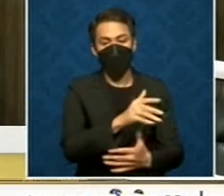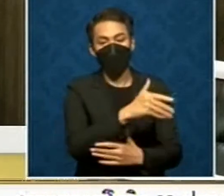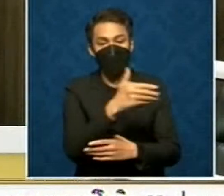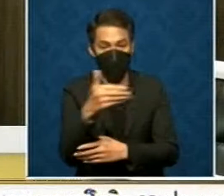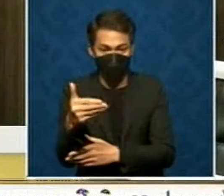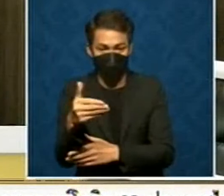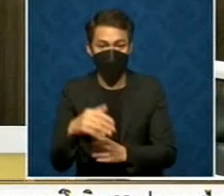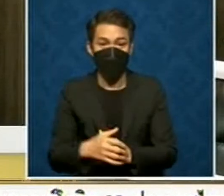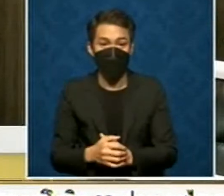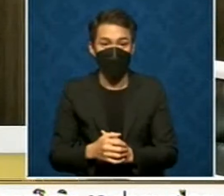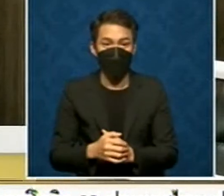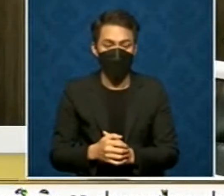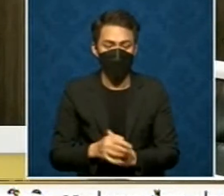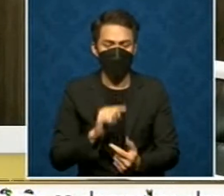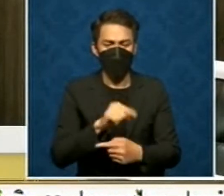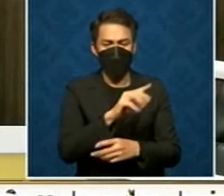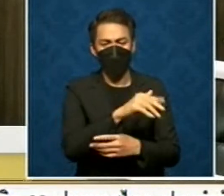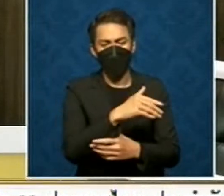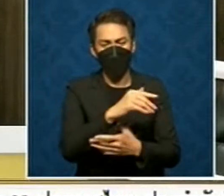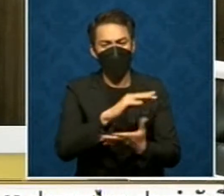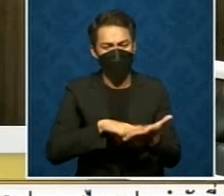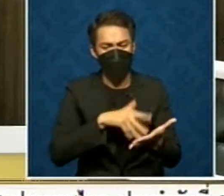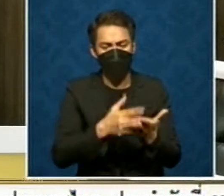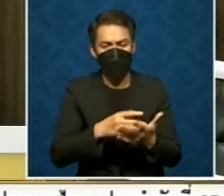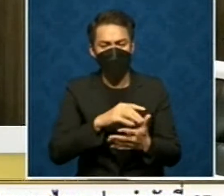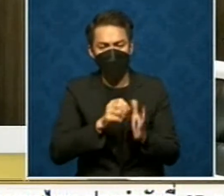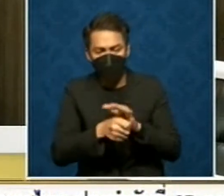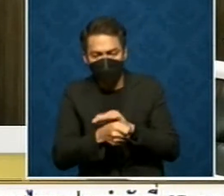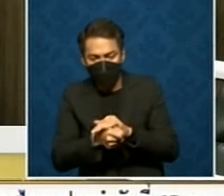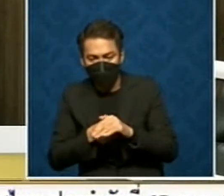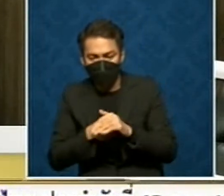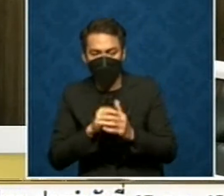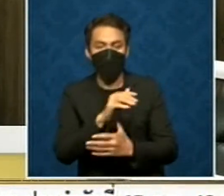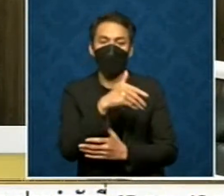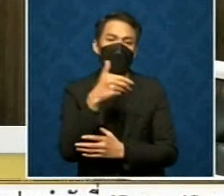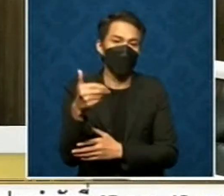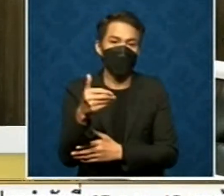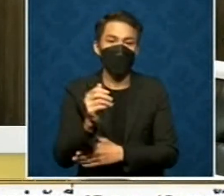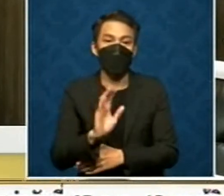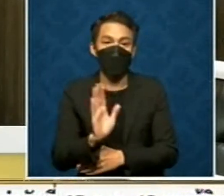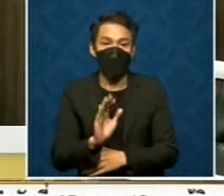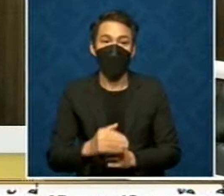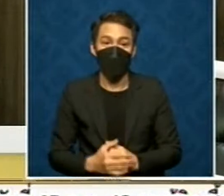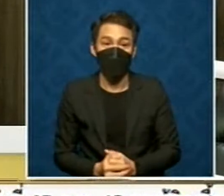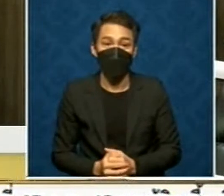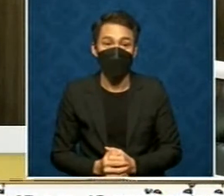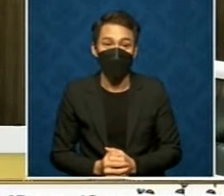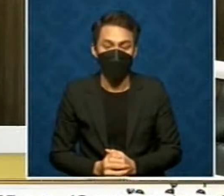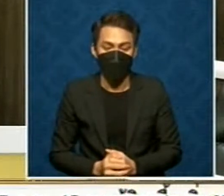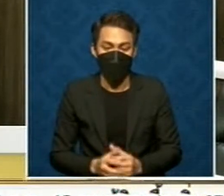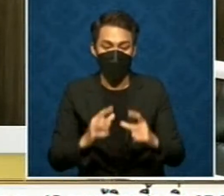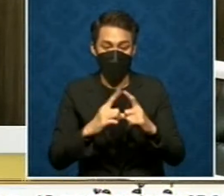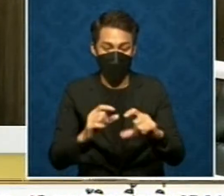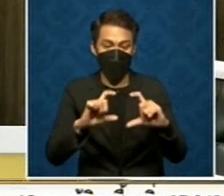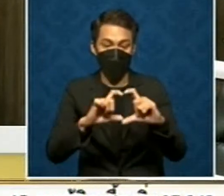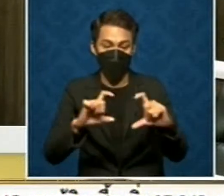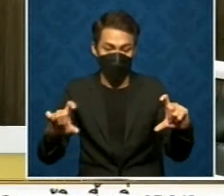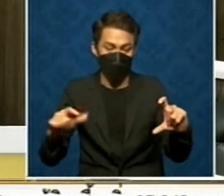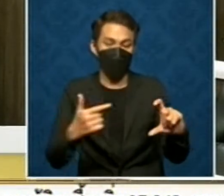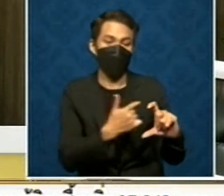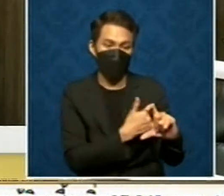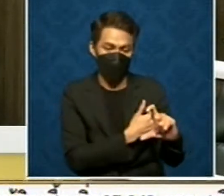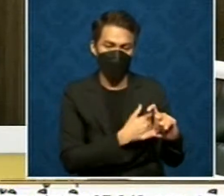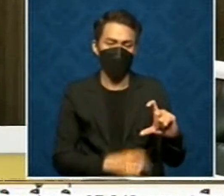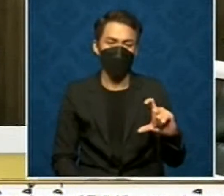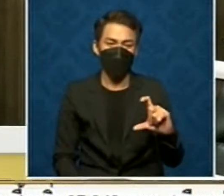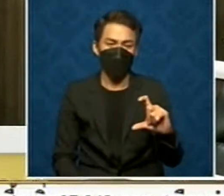ไม่ใช่วาระของการปกปิดแ่งชาติท่ประทานเรื่องของวัคซีนก็เป็